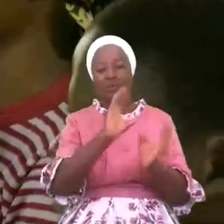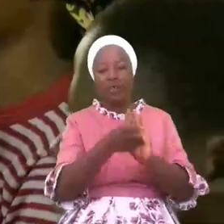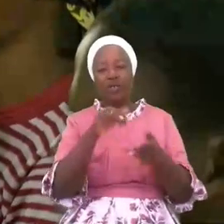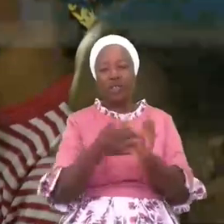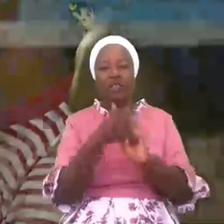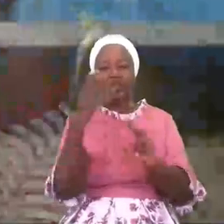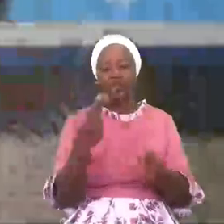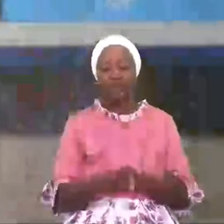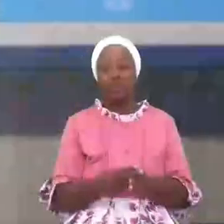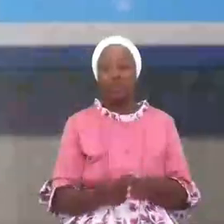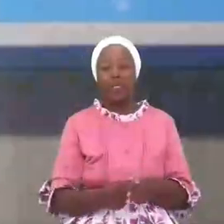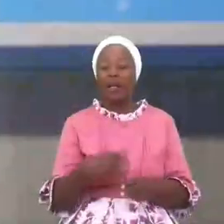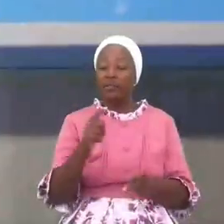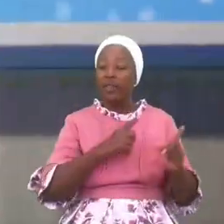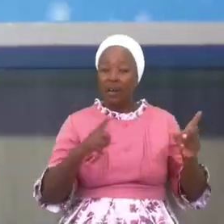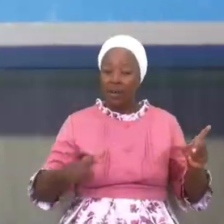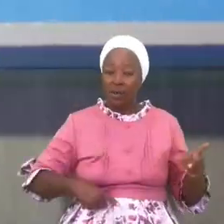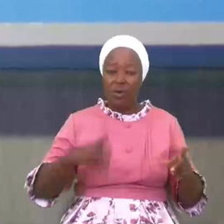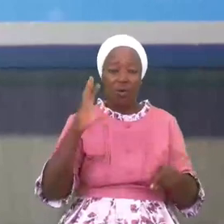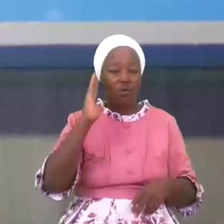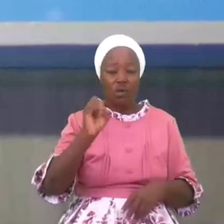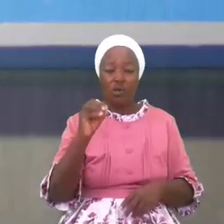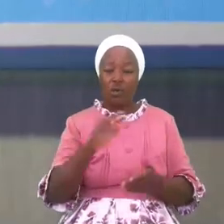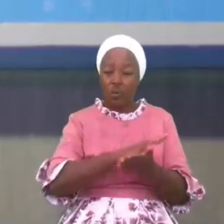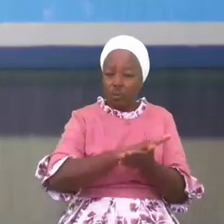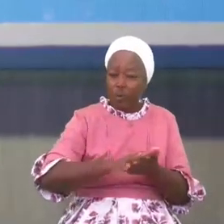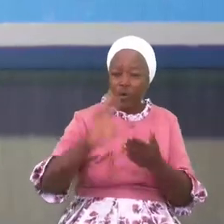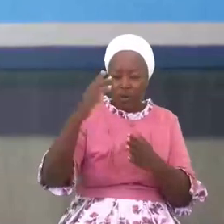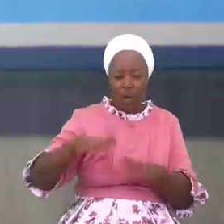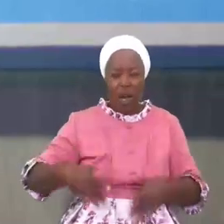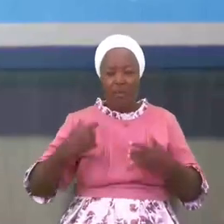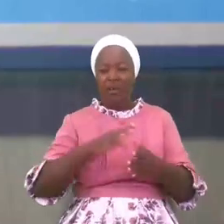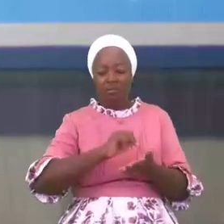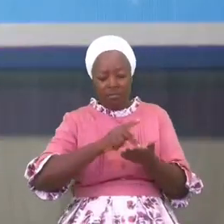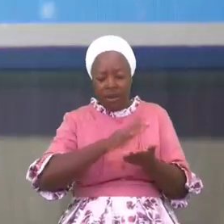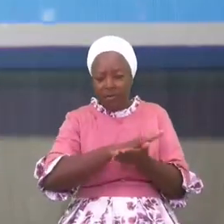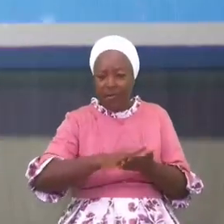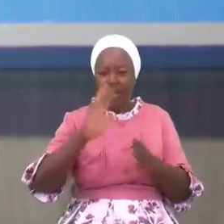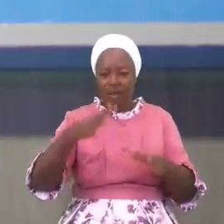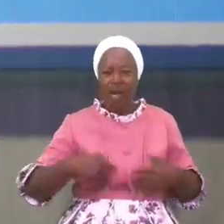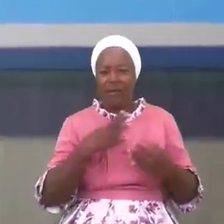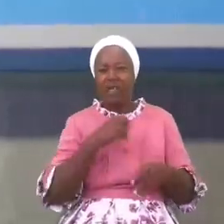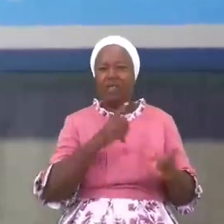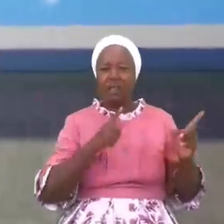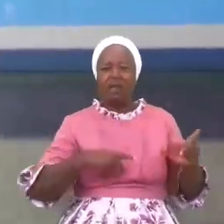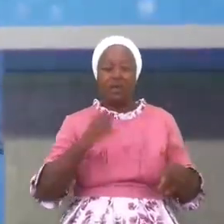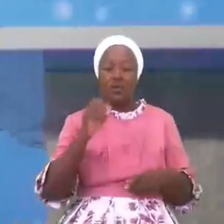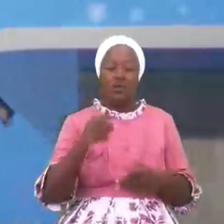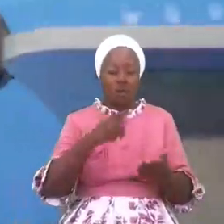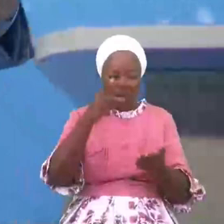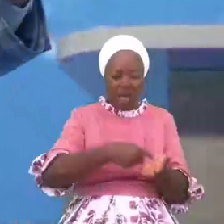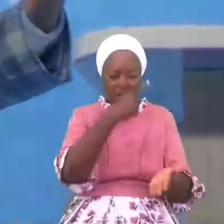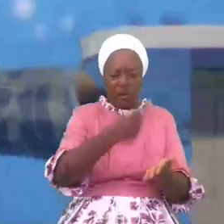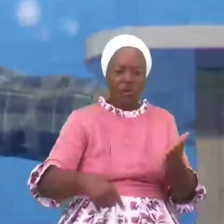conversion. Le Seigneur va tellement purifier ta vie, Le Seigneur va tellement annuler